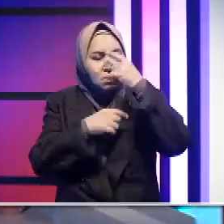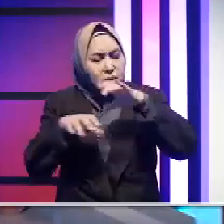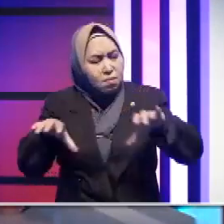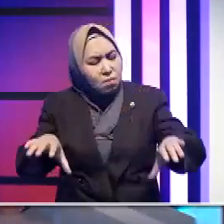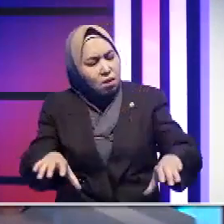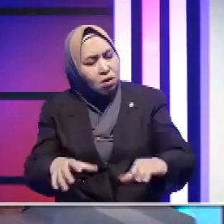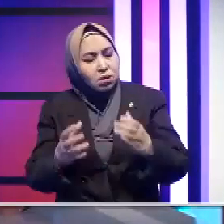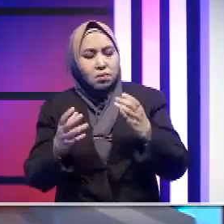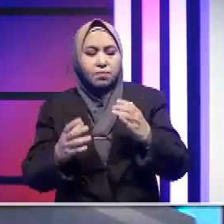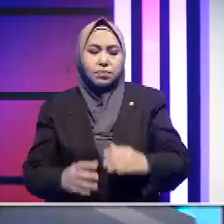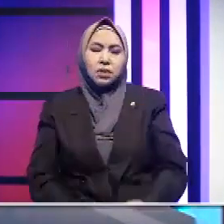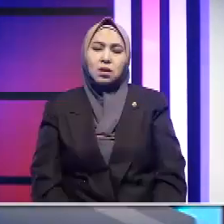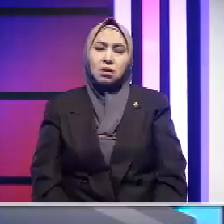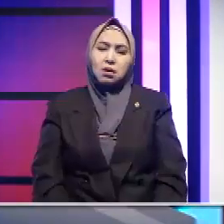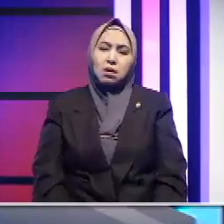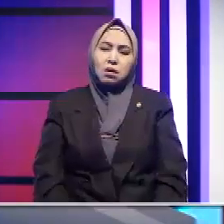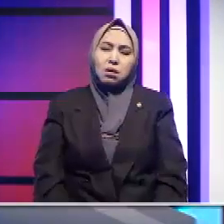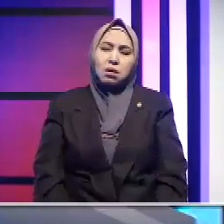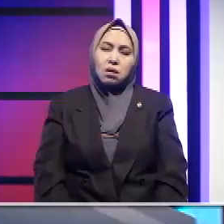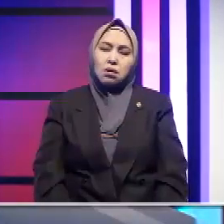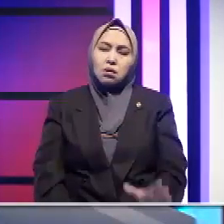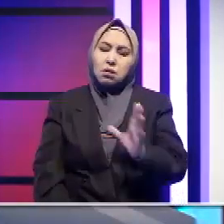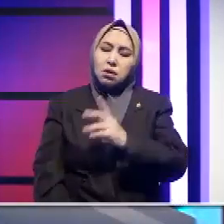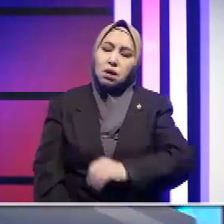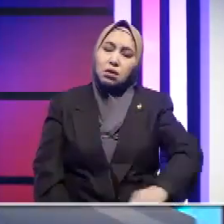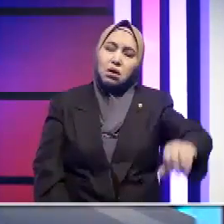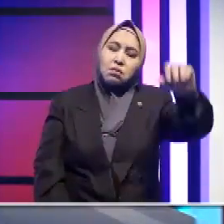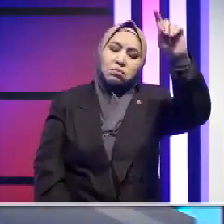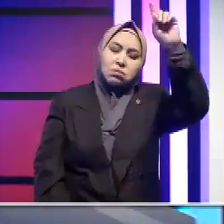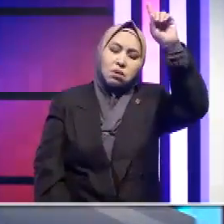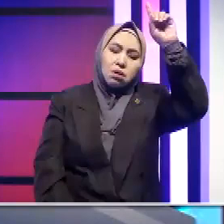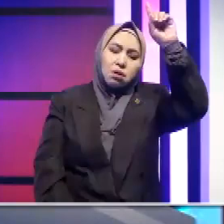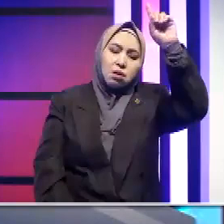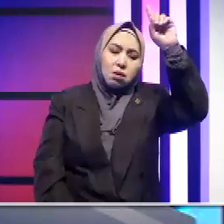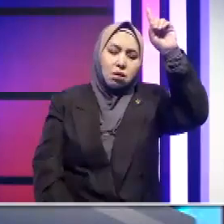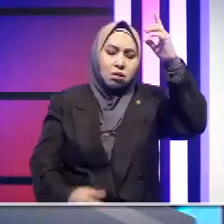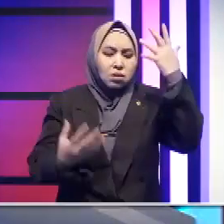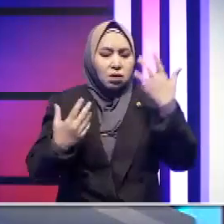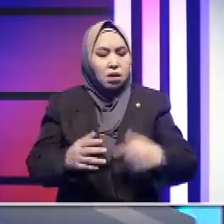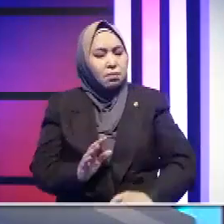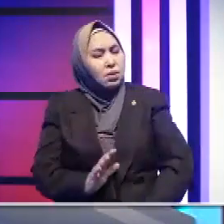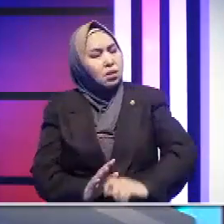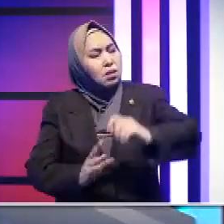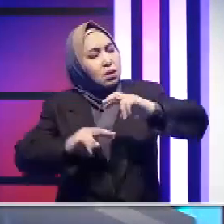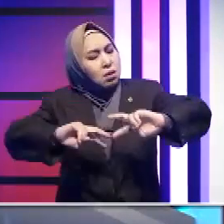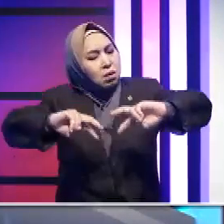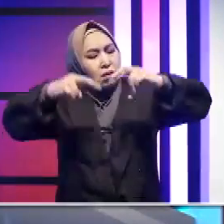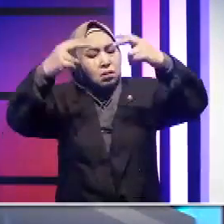allohu Robbi Hai wow sakenazi gold